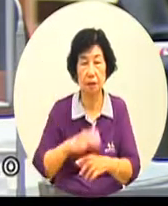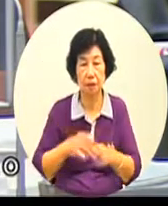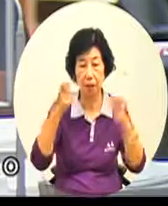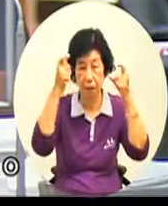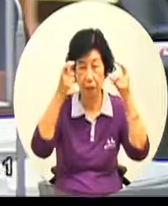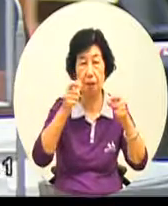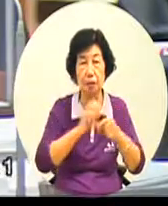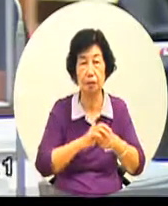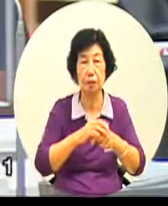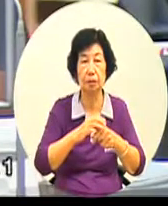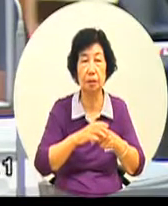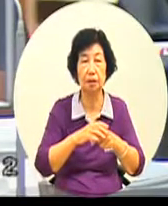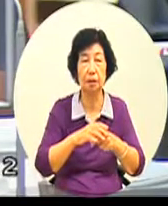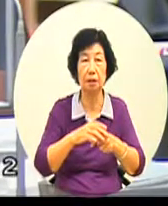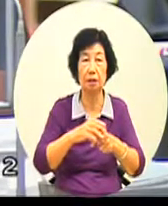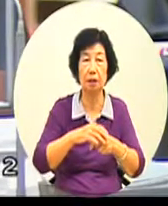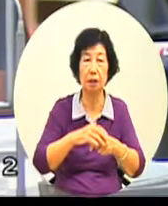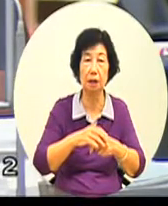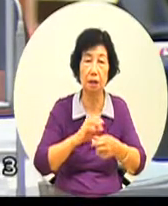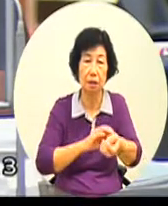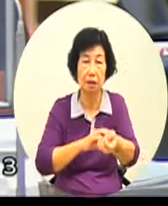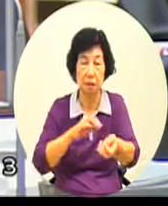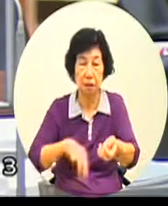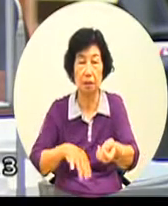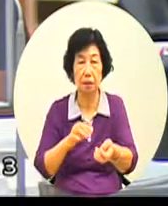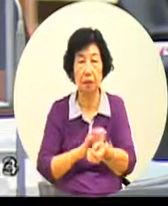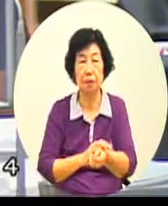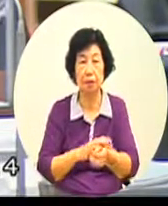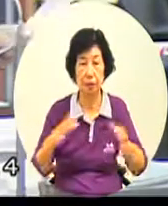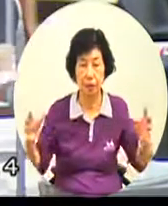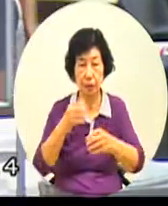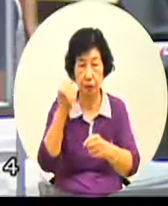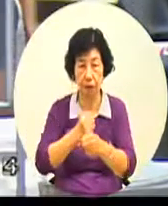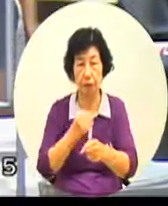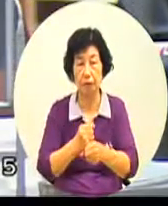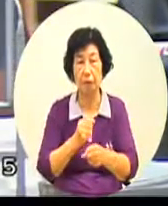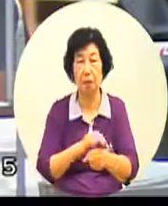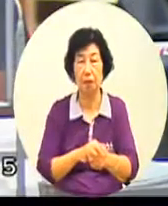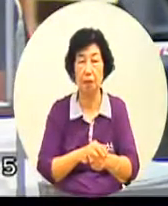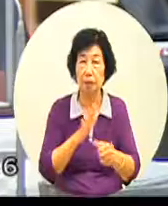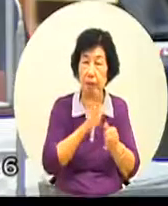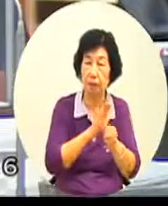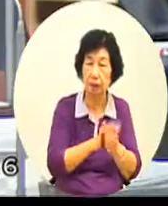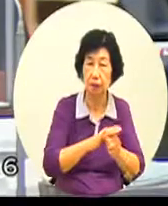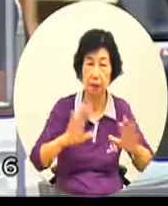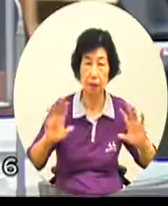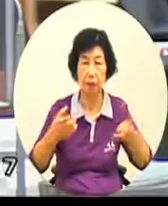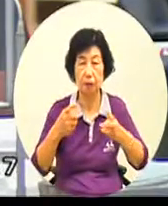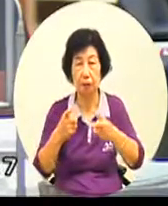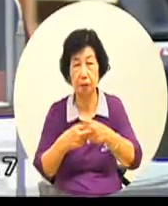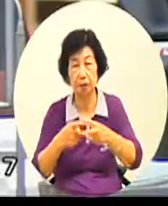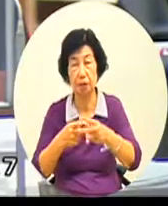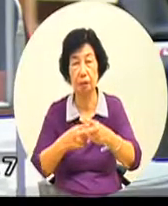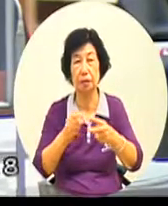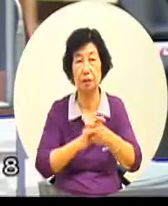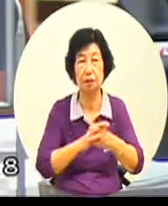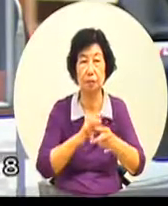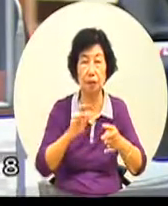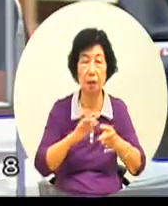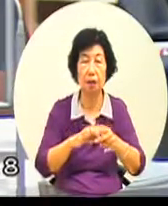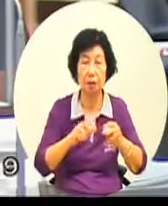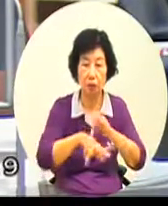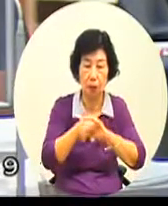啊，等于是他们有所创合作的，在利用我们国小这闲置空间啊哈，来成立了一个